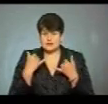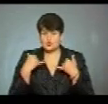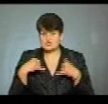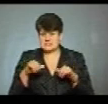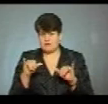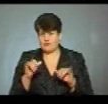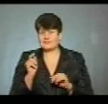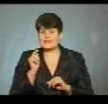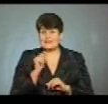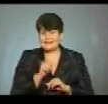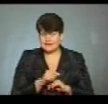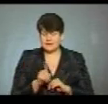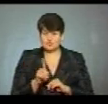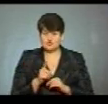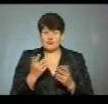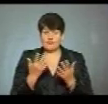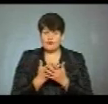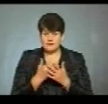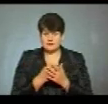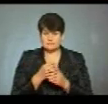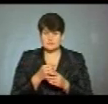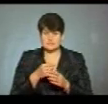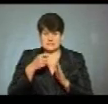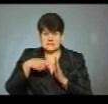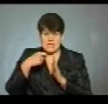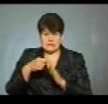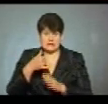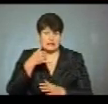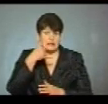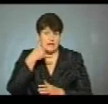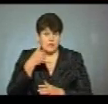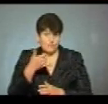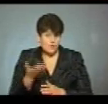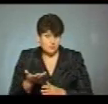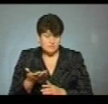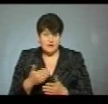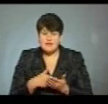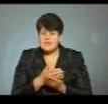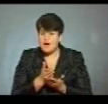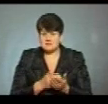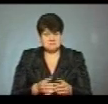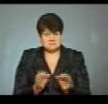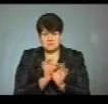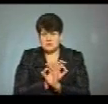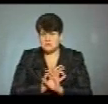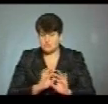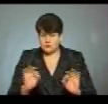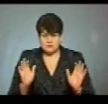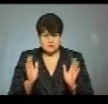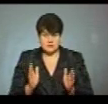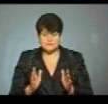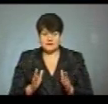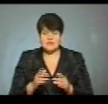здивований тим, що фільм знятий на телефон, причому якість дуже хороша, вражає